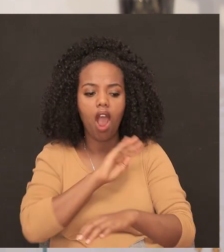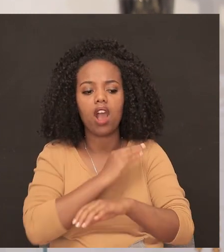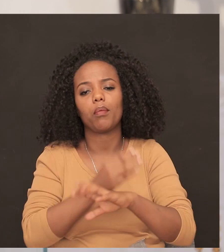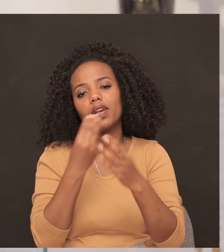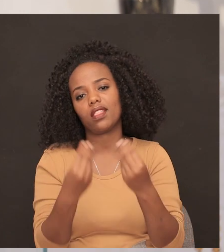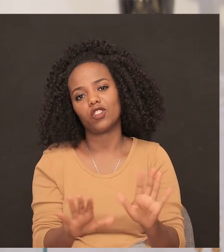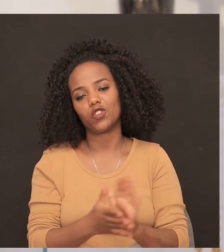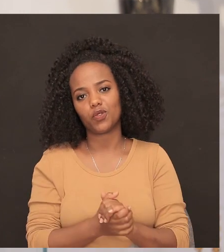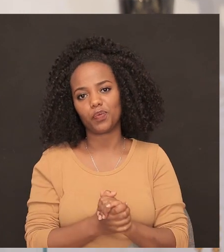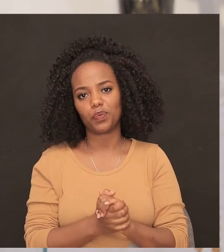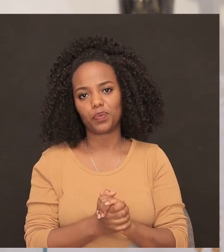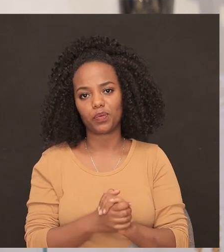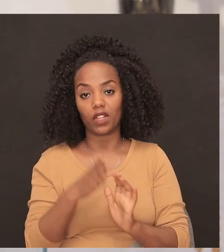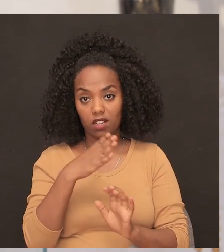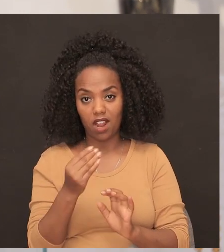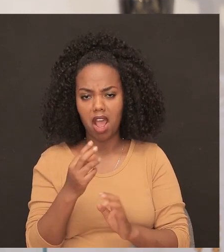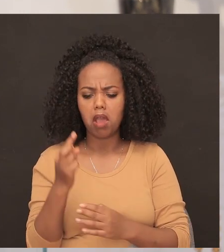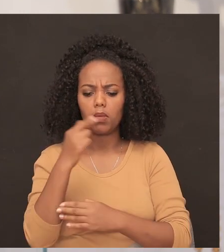አጣች። እና